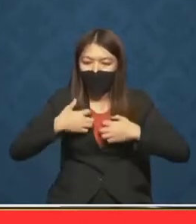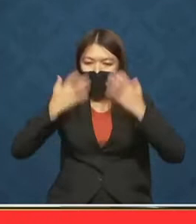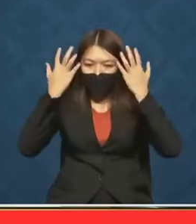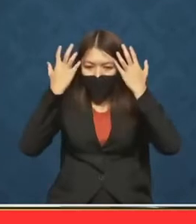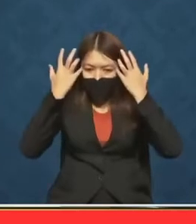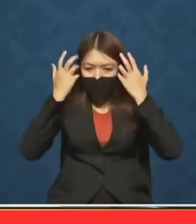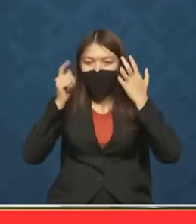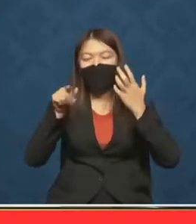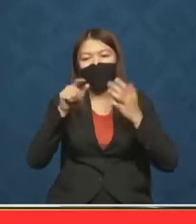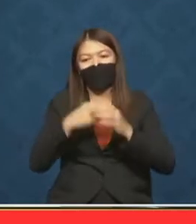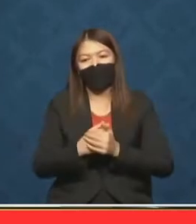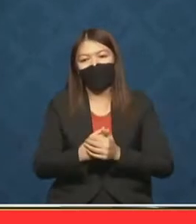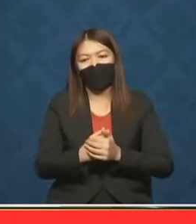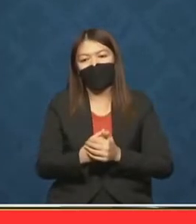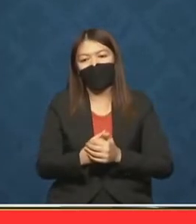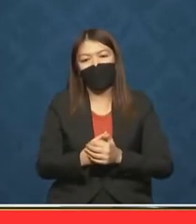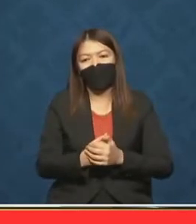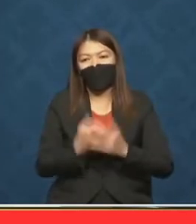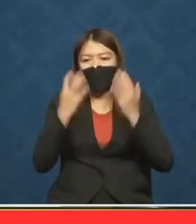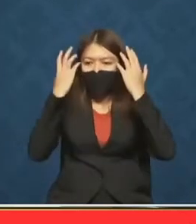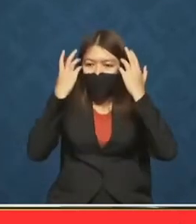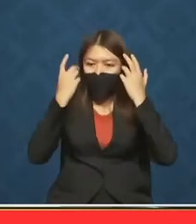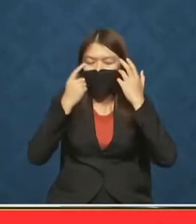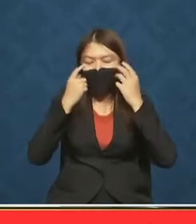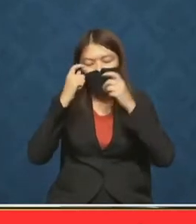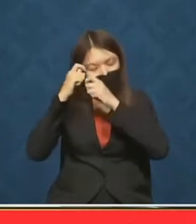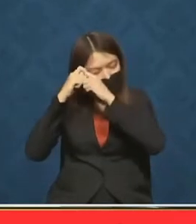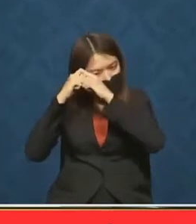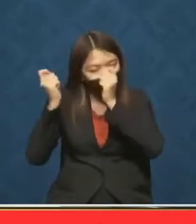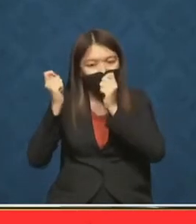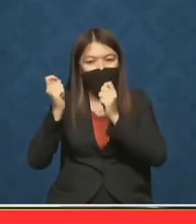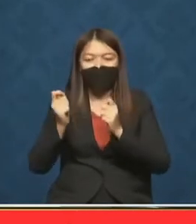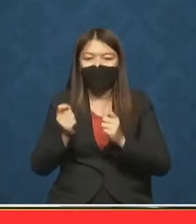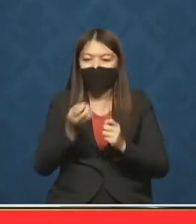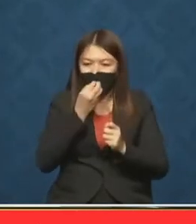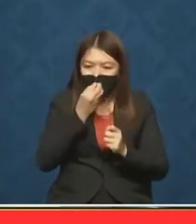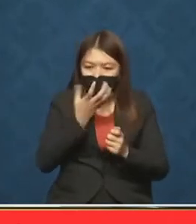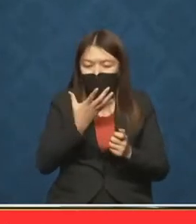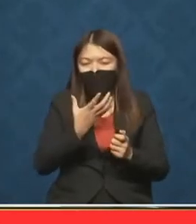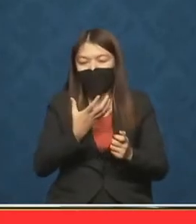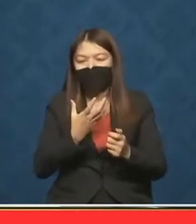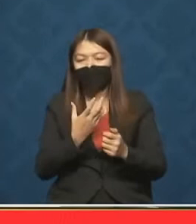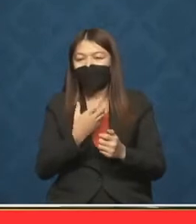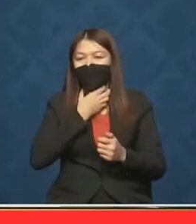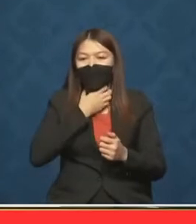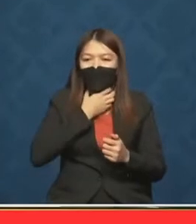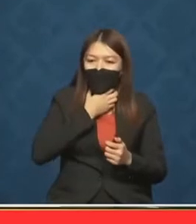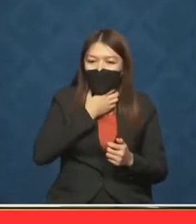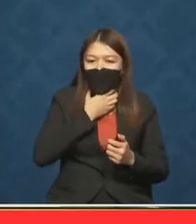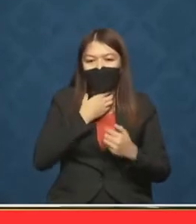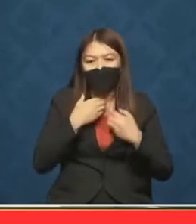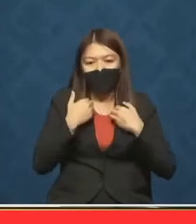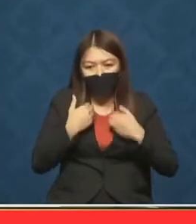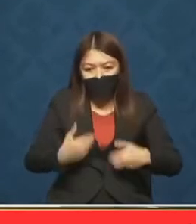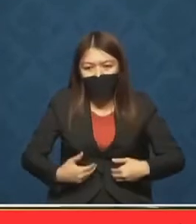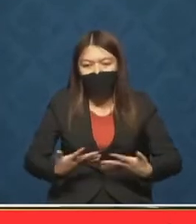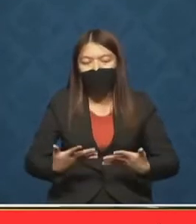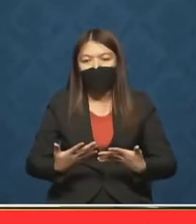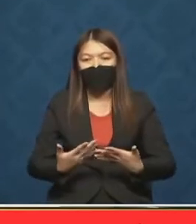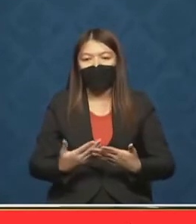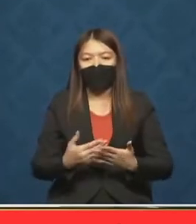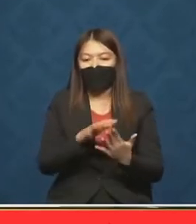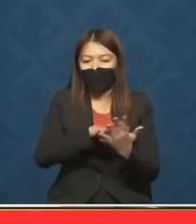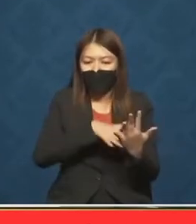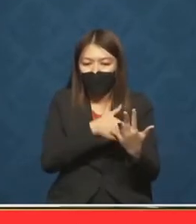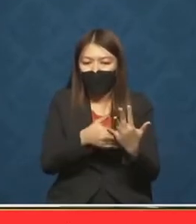ขอกำลงจะตายกหมเลยครับไม่มีอะไรจะกินไม่มีอะไรจะเหือท่ประทานครับด้วยยุทธศาตชาติ 20 ป